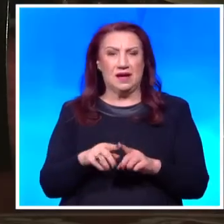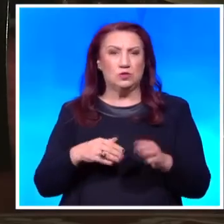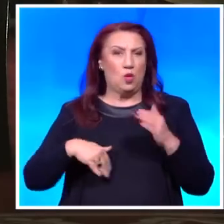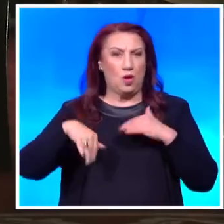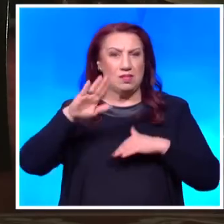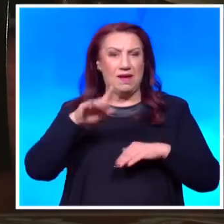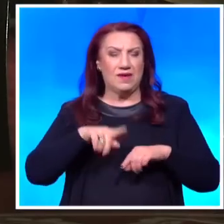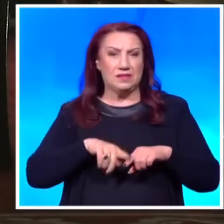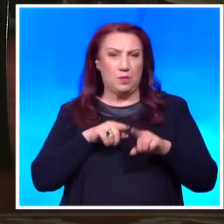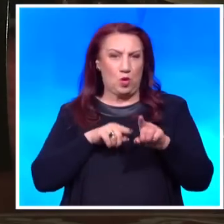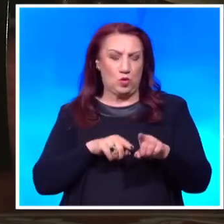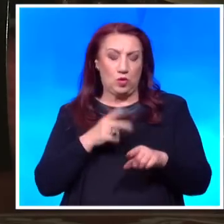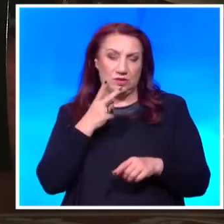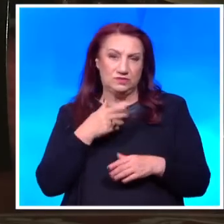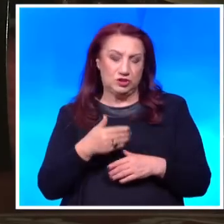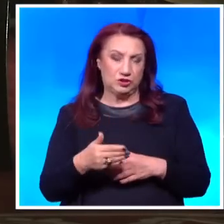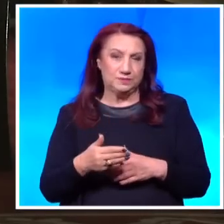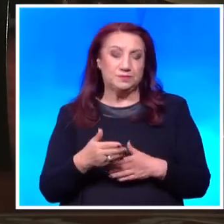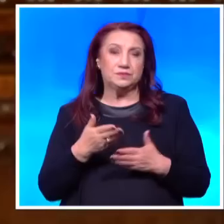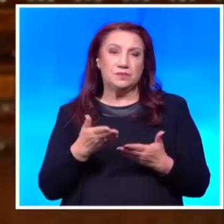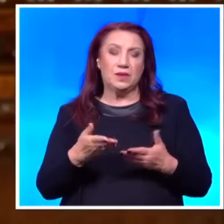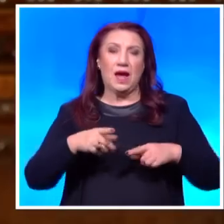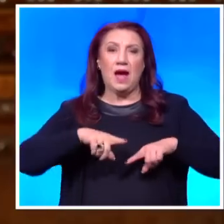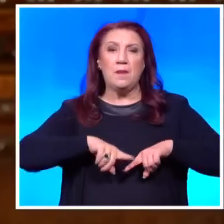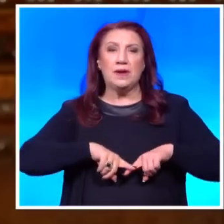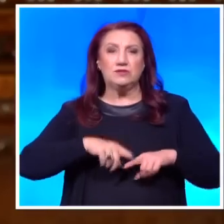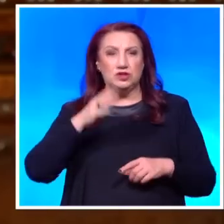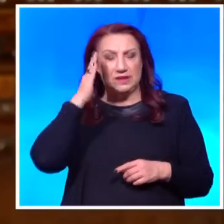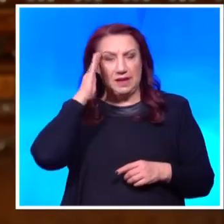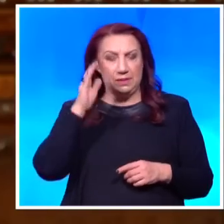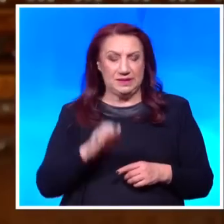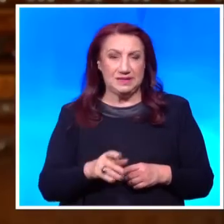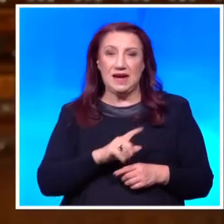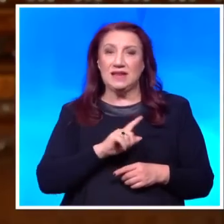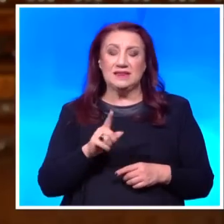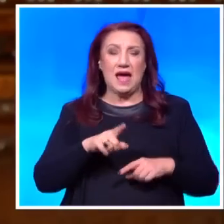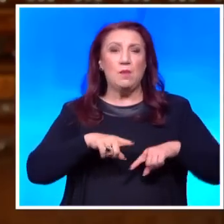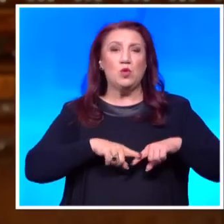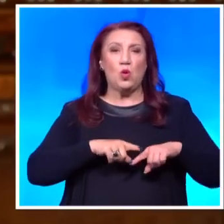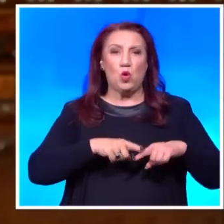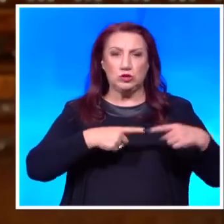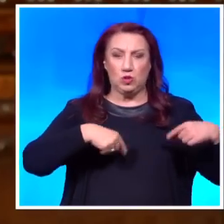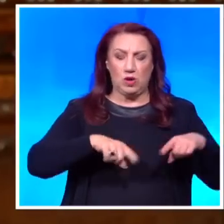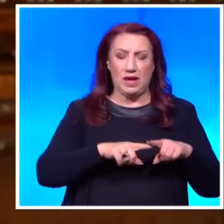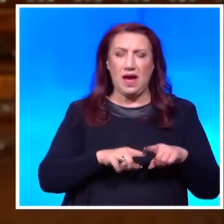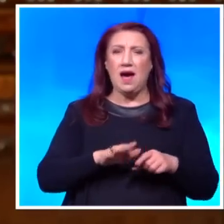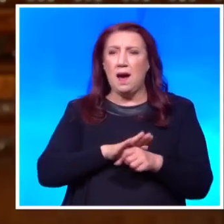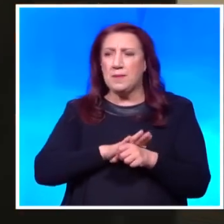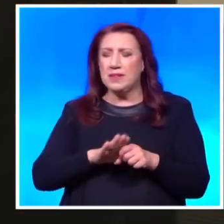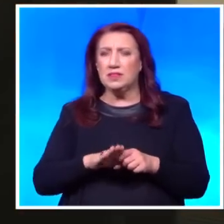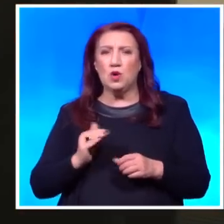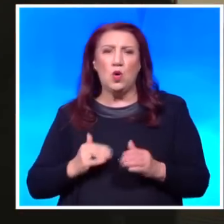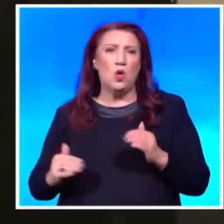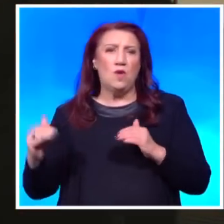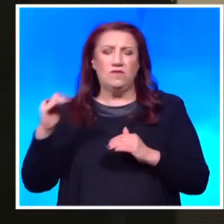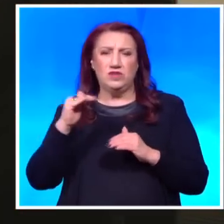Според правосъдния министър, тезата, че не прокурорската колегия, а целият Висш съдебен съвет трябва да избере временния заместник на Гешев, не